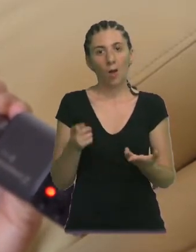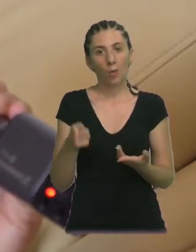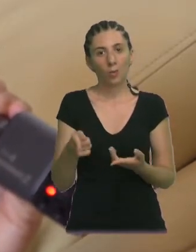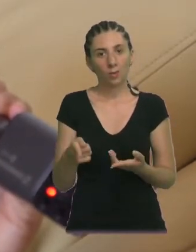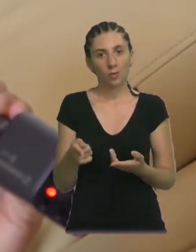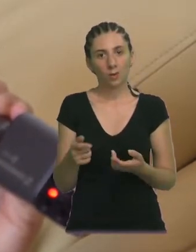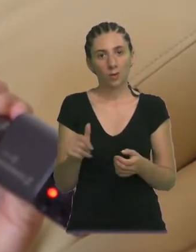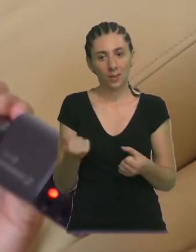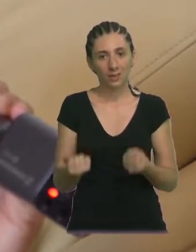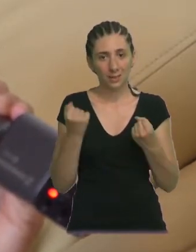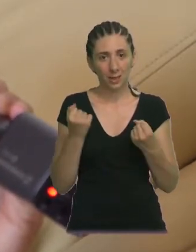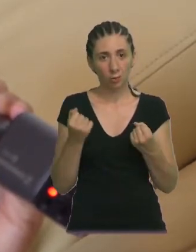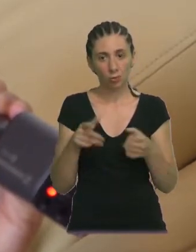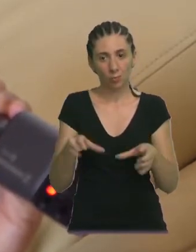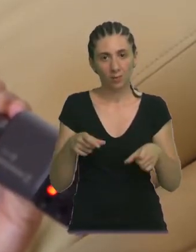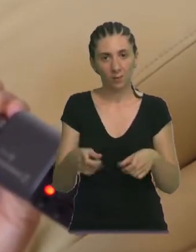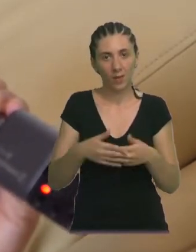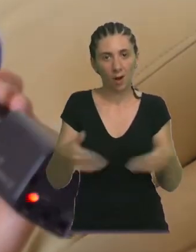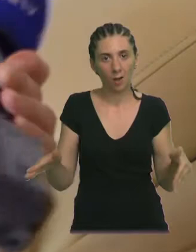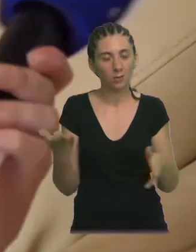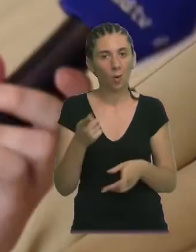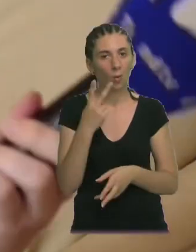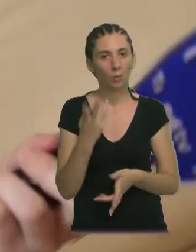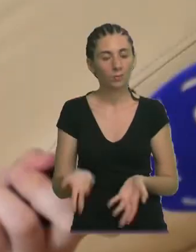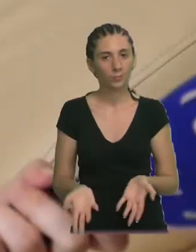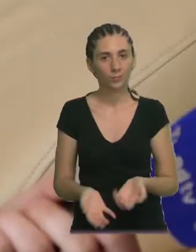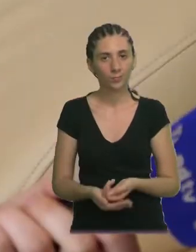padaju ti, jel vam teško padaju ti rastanci, kako to izgleda?